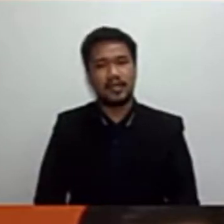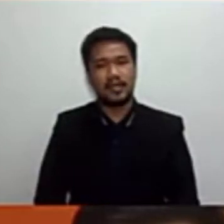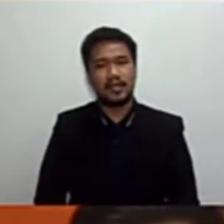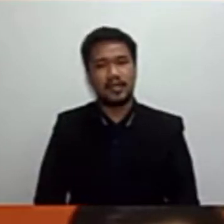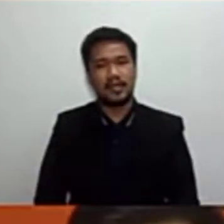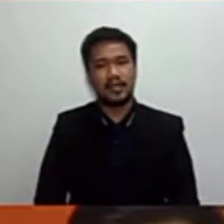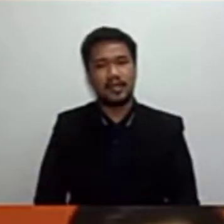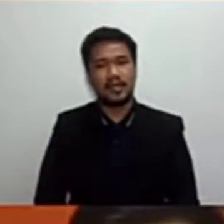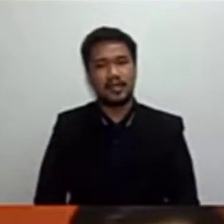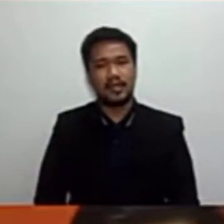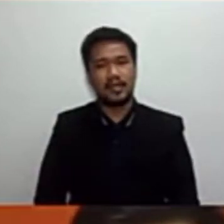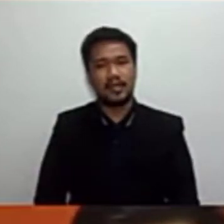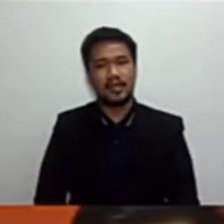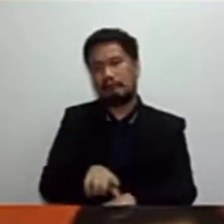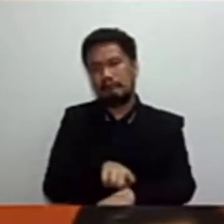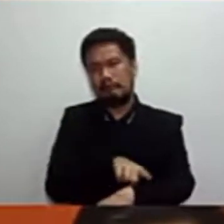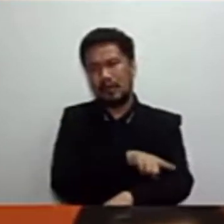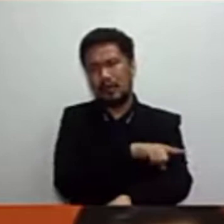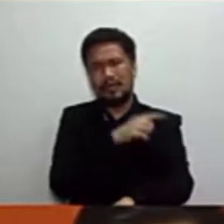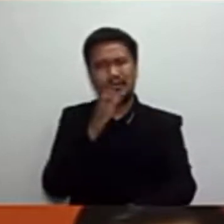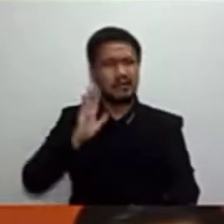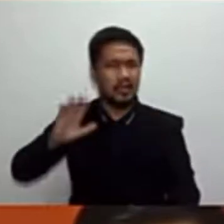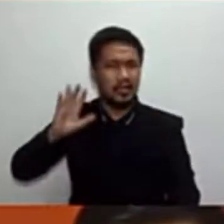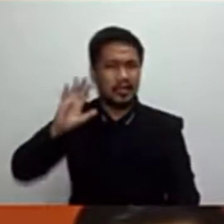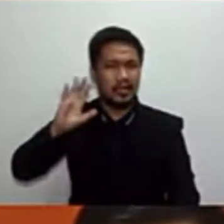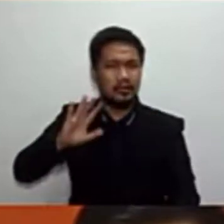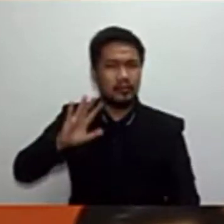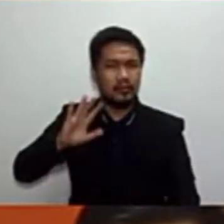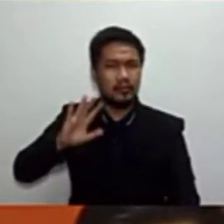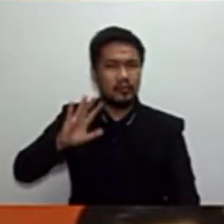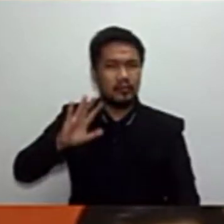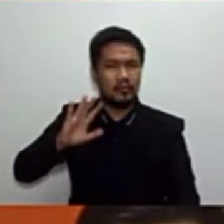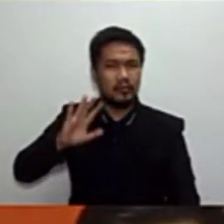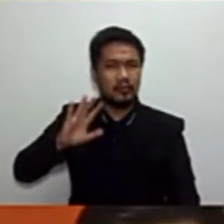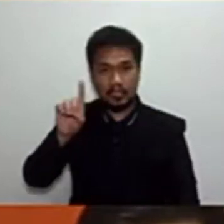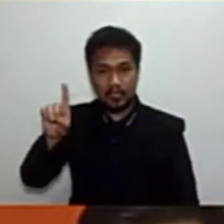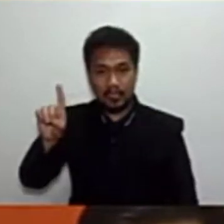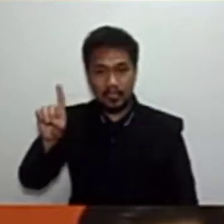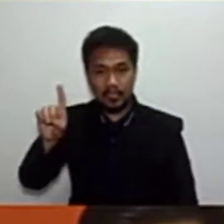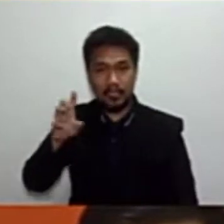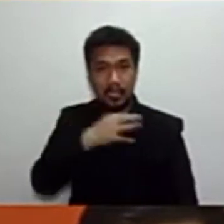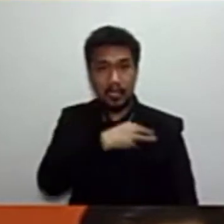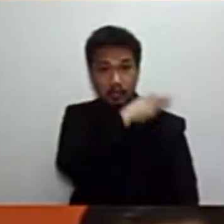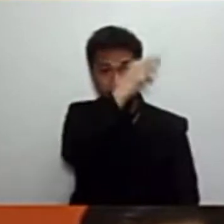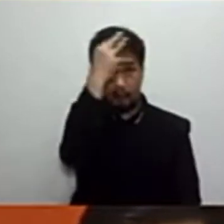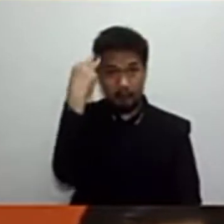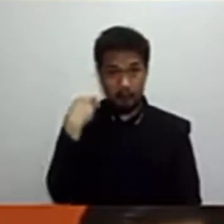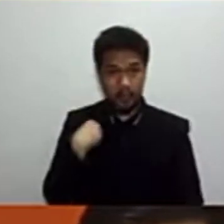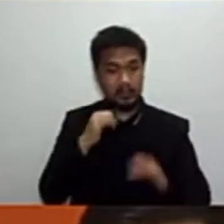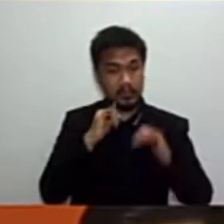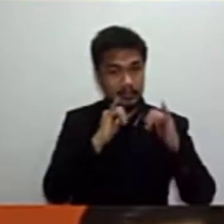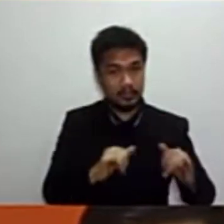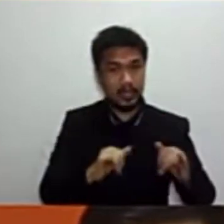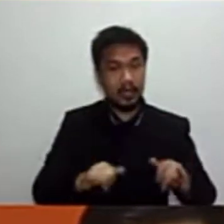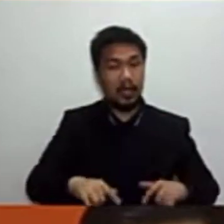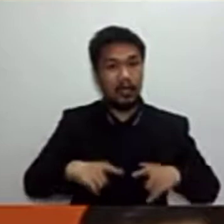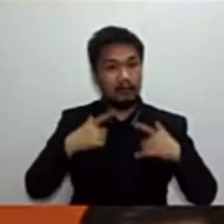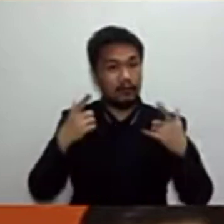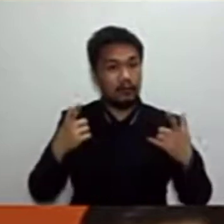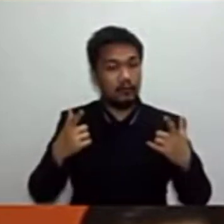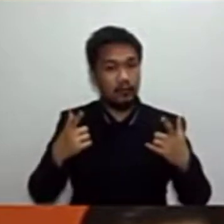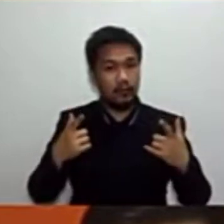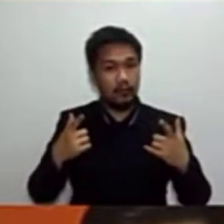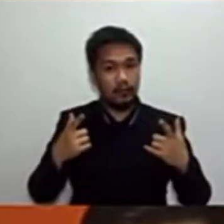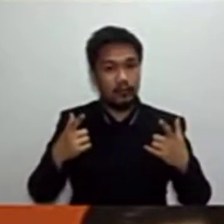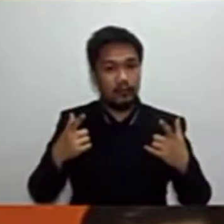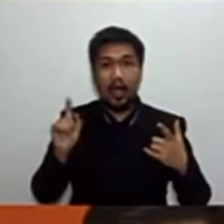AD, si Maria na noon ay nabubuhay pa ay